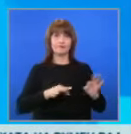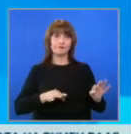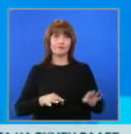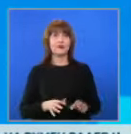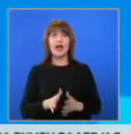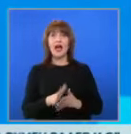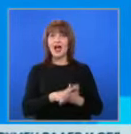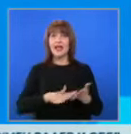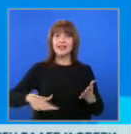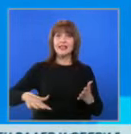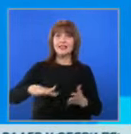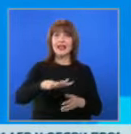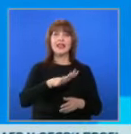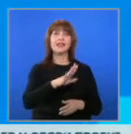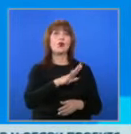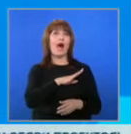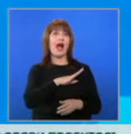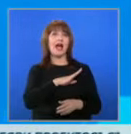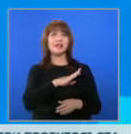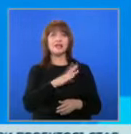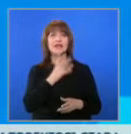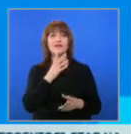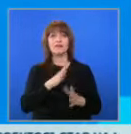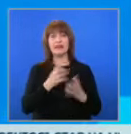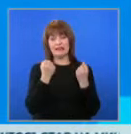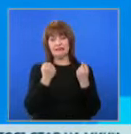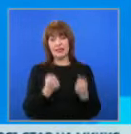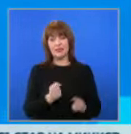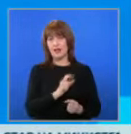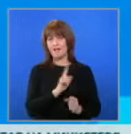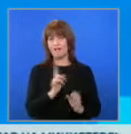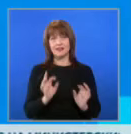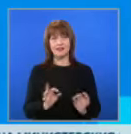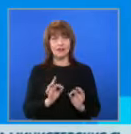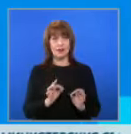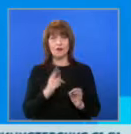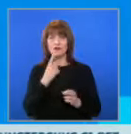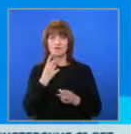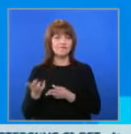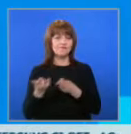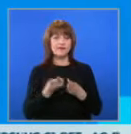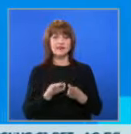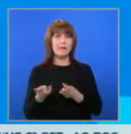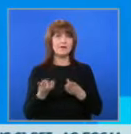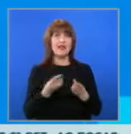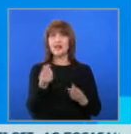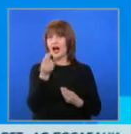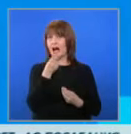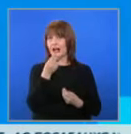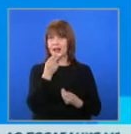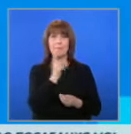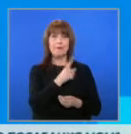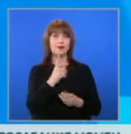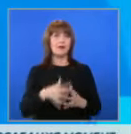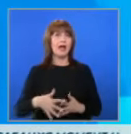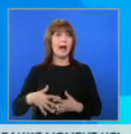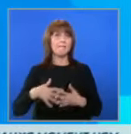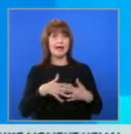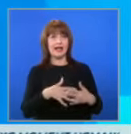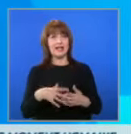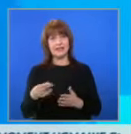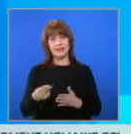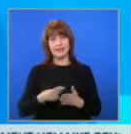Цялото население в ивицата Газа се намира в ситуация на тежка несигурност относно снабдяването с храни, предупреди американският